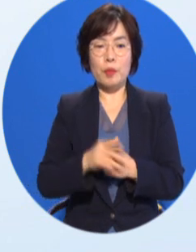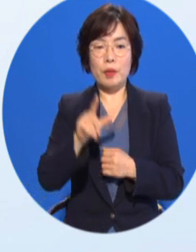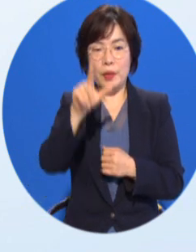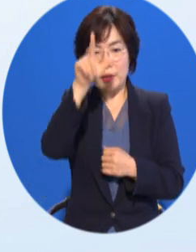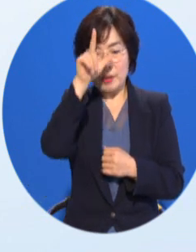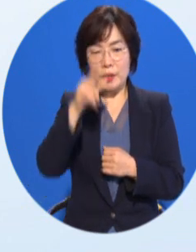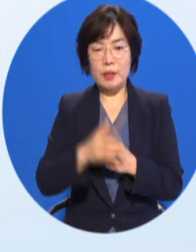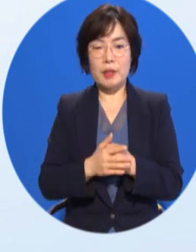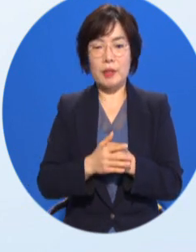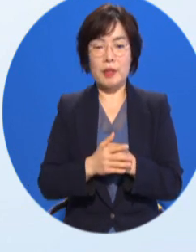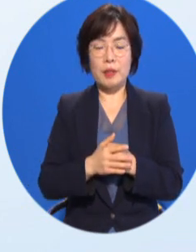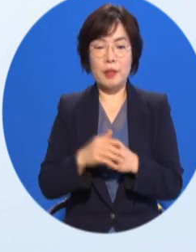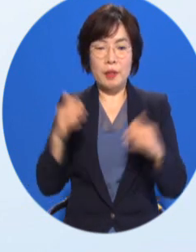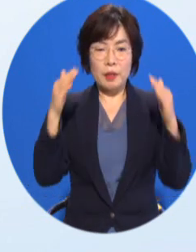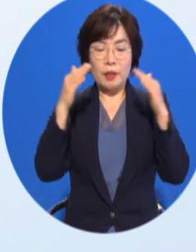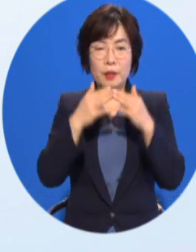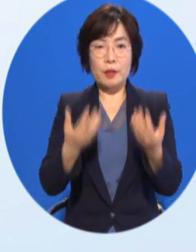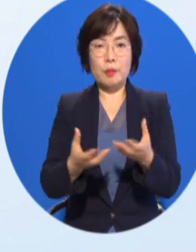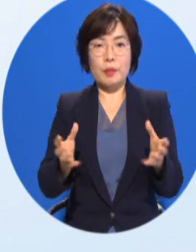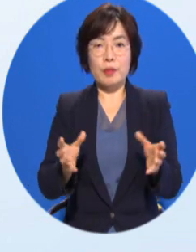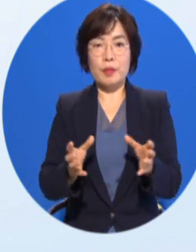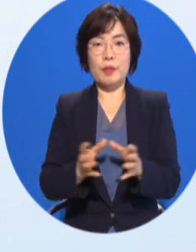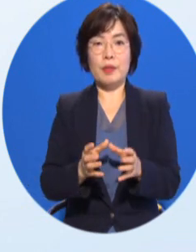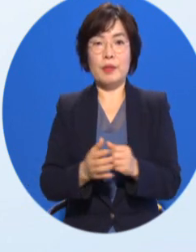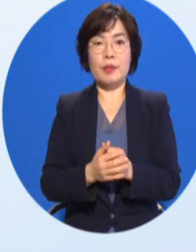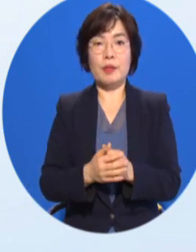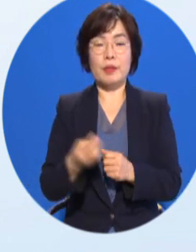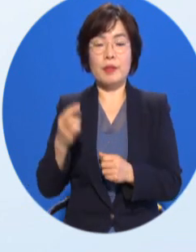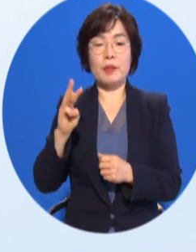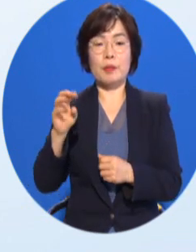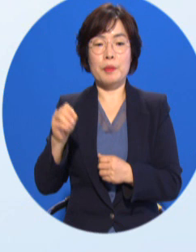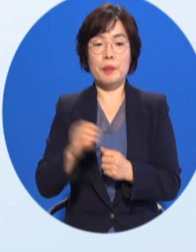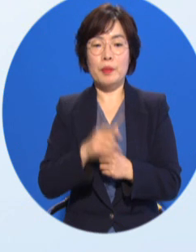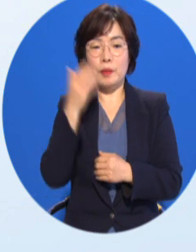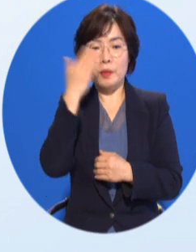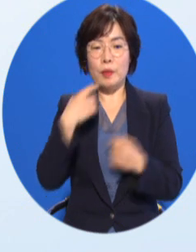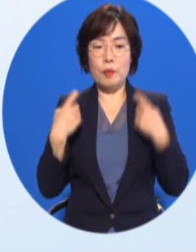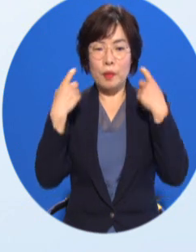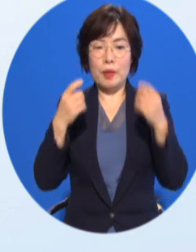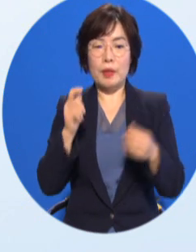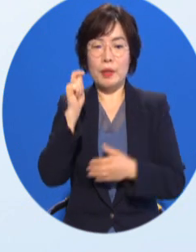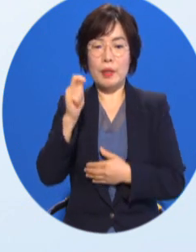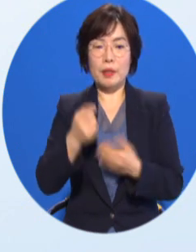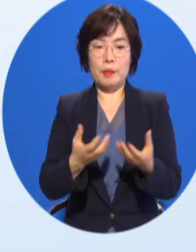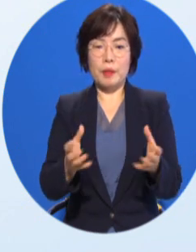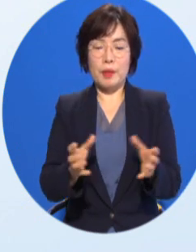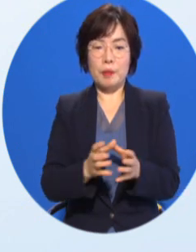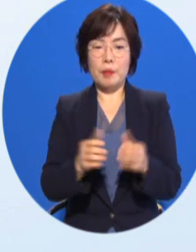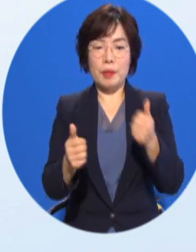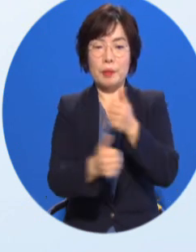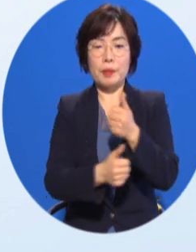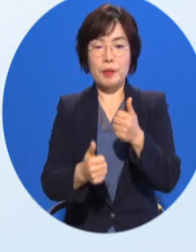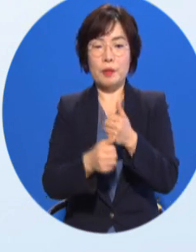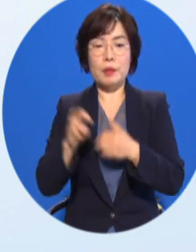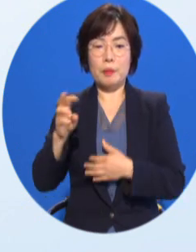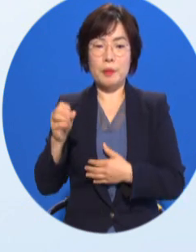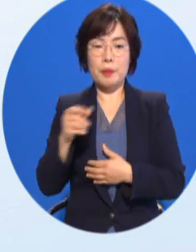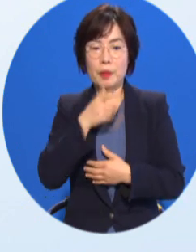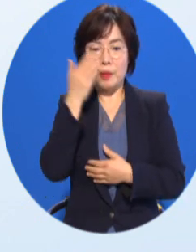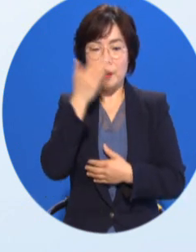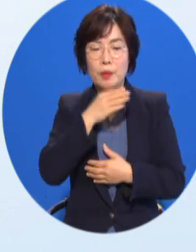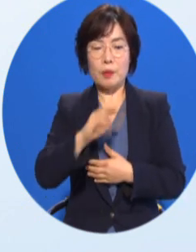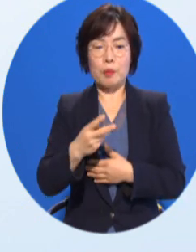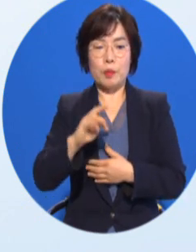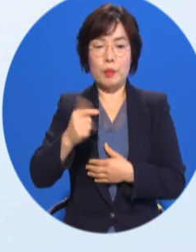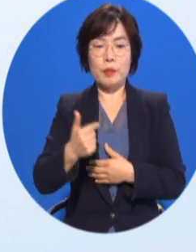쌍봉동 34통 LG 안산사택 부녀회 일동 30만 원, 여수 관광택시 협동조합 임직원 일동